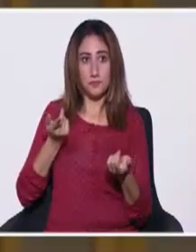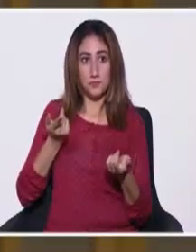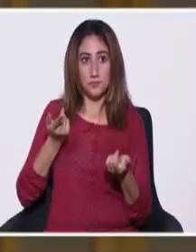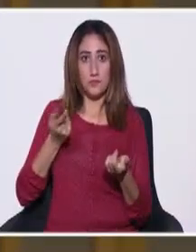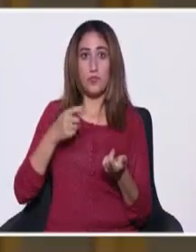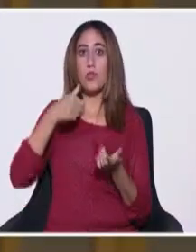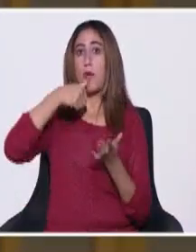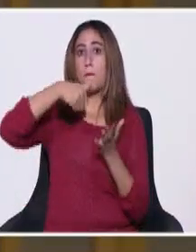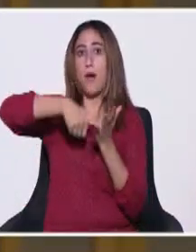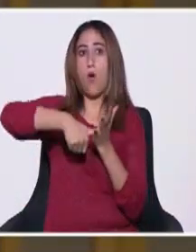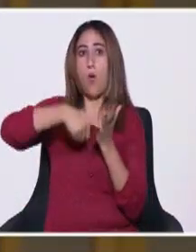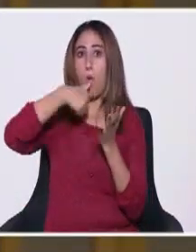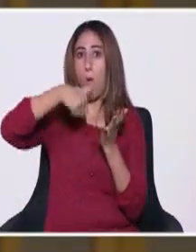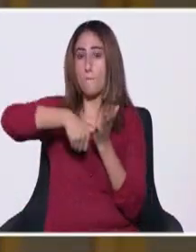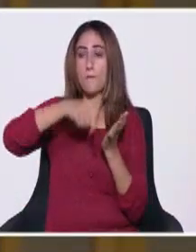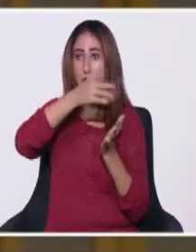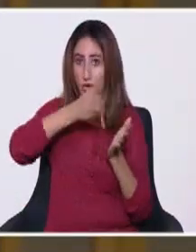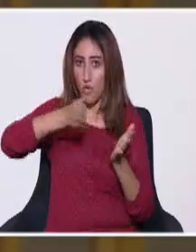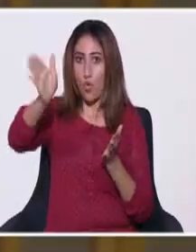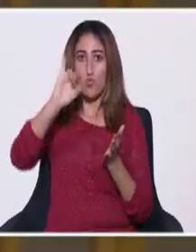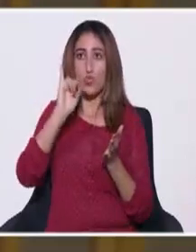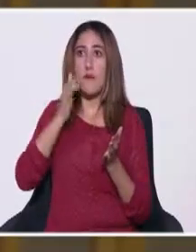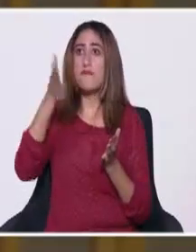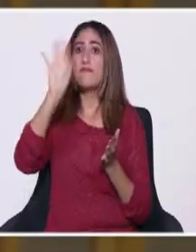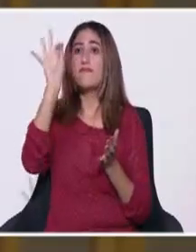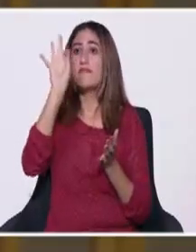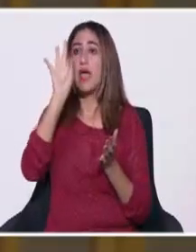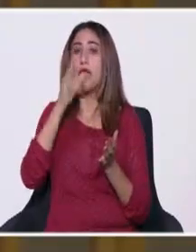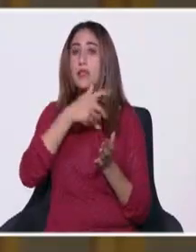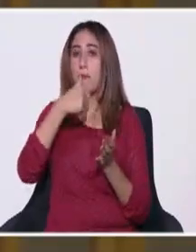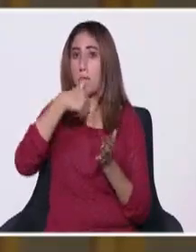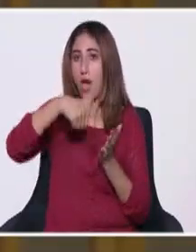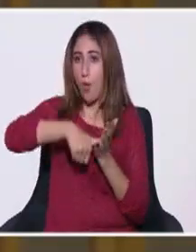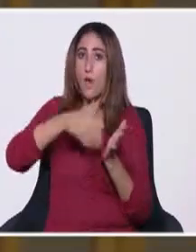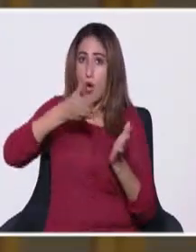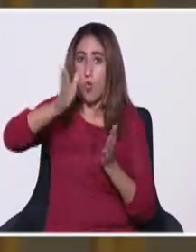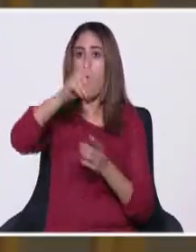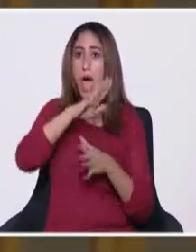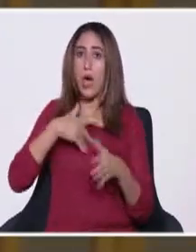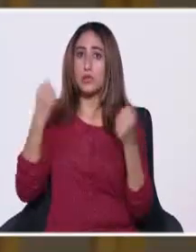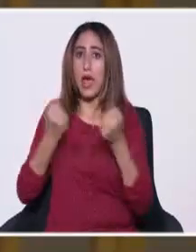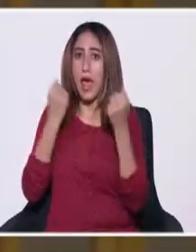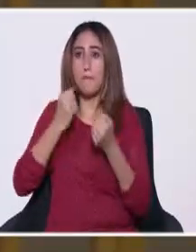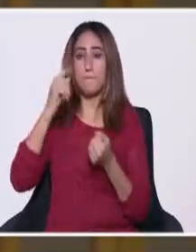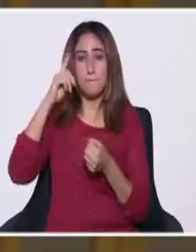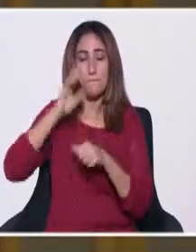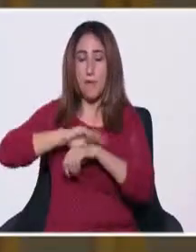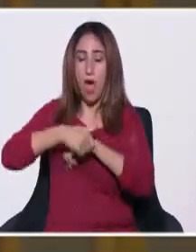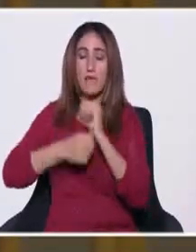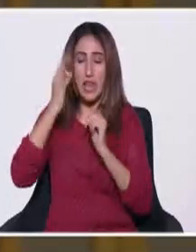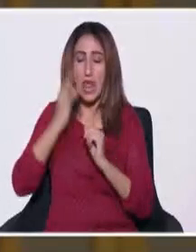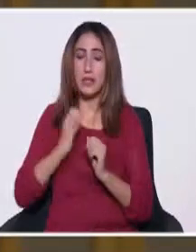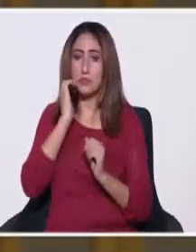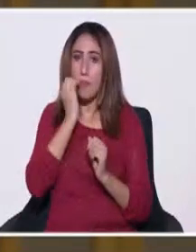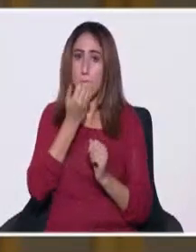الاميه. طب ماشي مفيش مشكله، ايه فين يا جماعه فصول محو الاميه؟ فبدات سالت لسبب ان انا اخد شهاده اللي تؤهلني